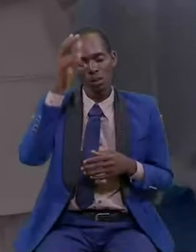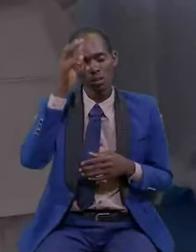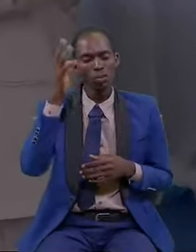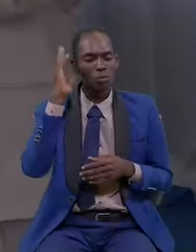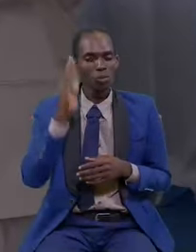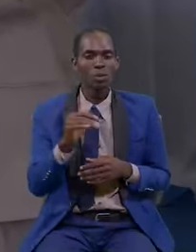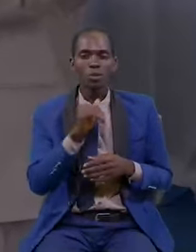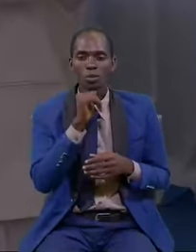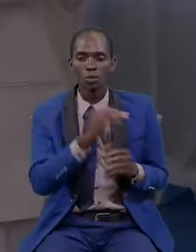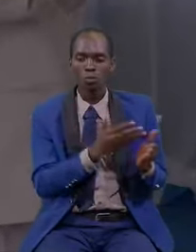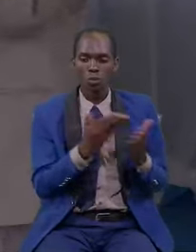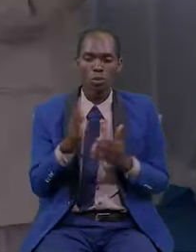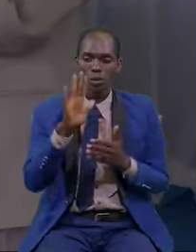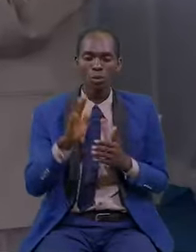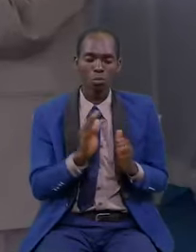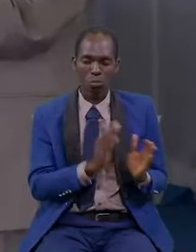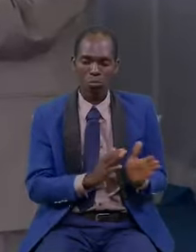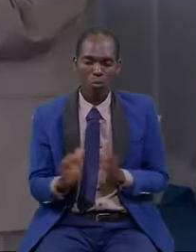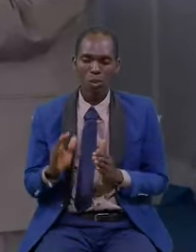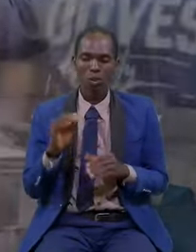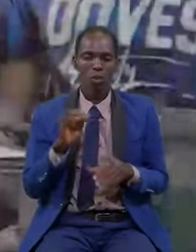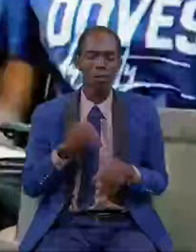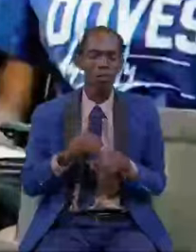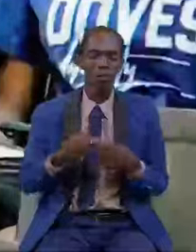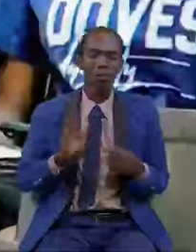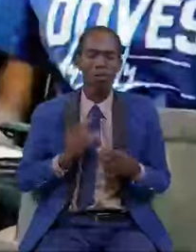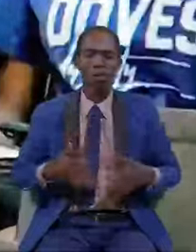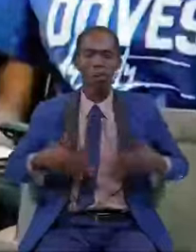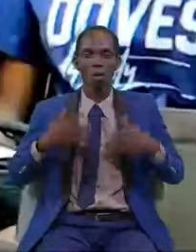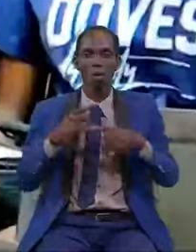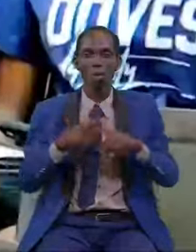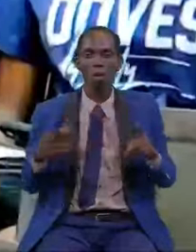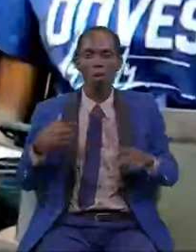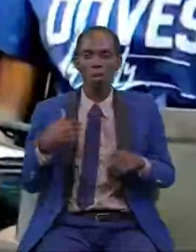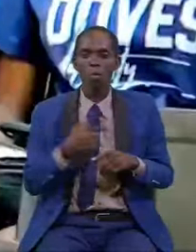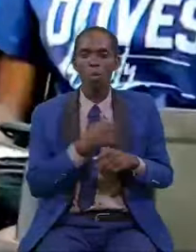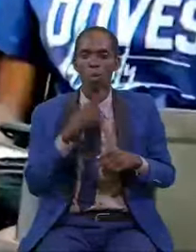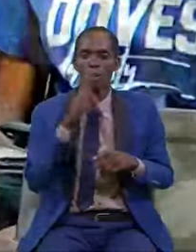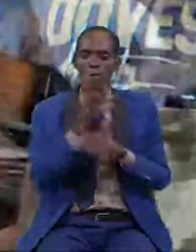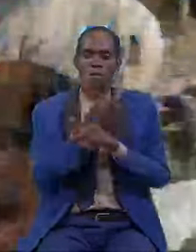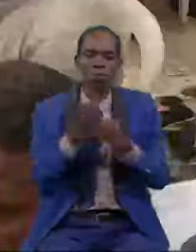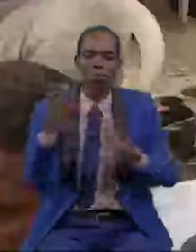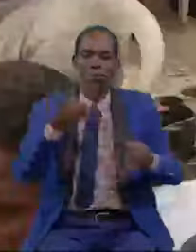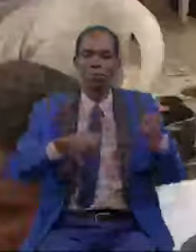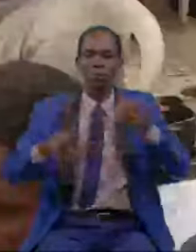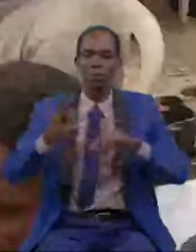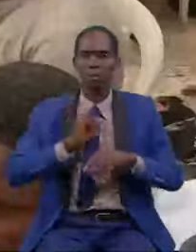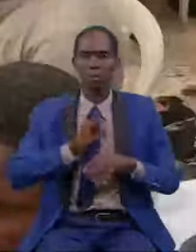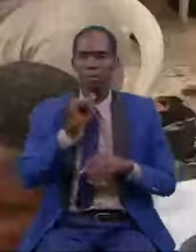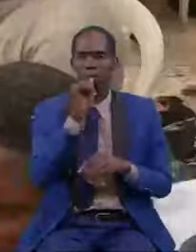déprogrammé ses projets de notre vie. Maintenant, nous en sommes affranchis. J'en suis